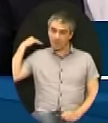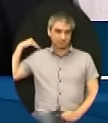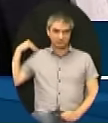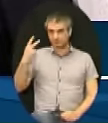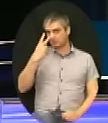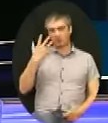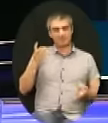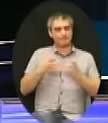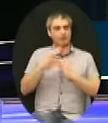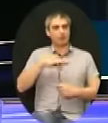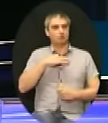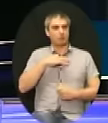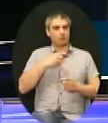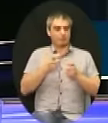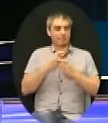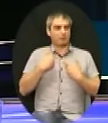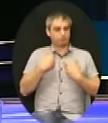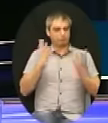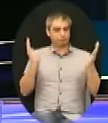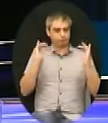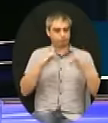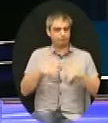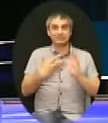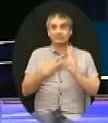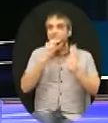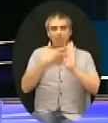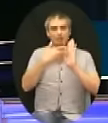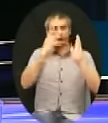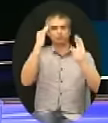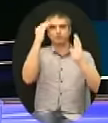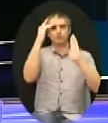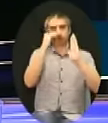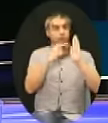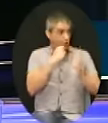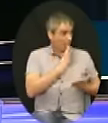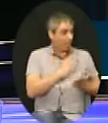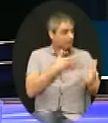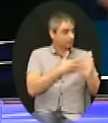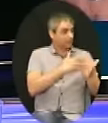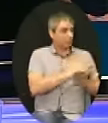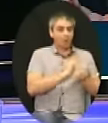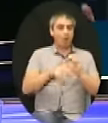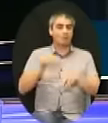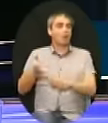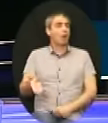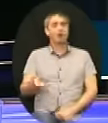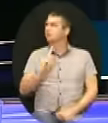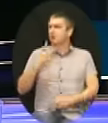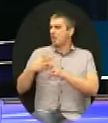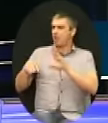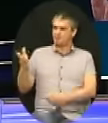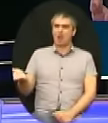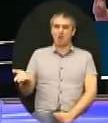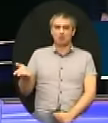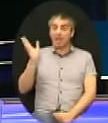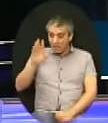לך המחנה שלנו והמפלגה שלנו מתמוטטת בסקרים. אני אומר, אנחנו צריכים להתחדש. האם הסקרים קובעים או הבחירות יקבעו? אבל זה לא רק עניין של הבחירות,